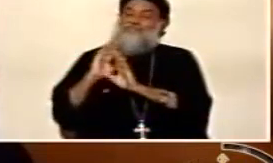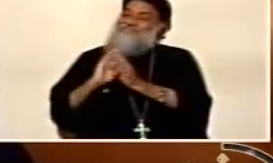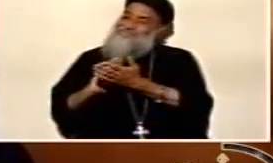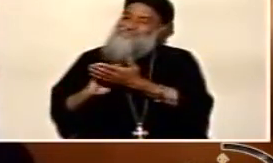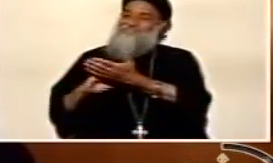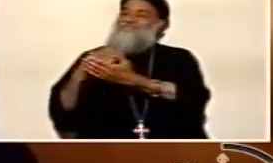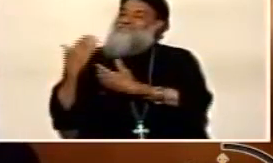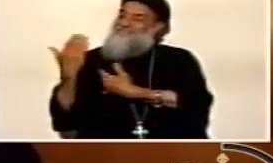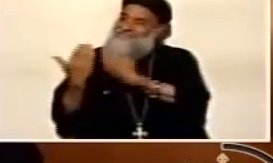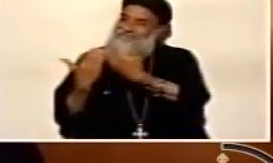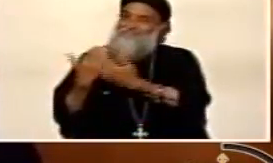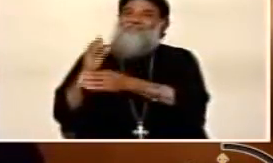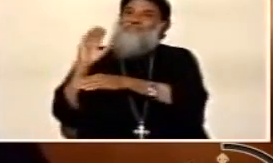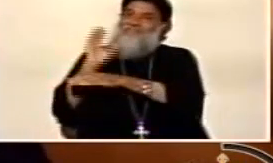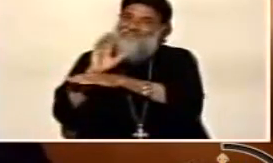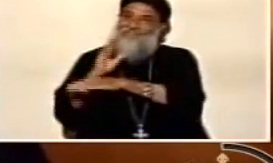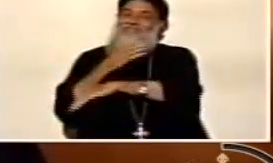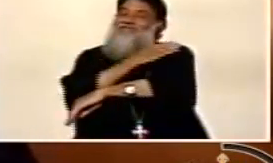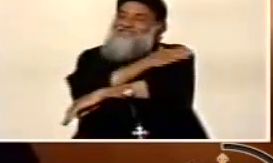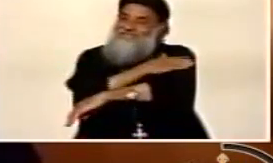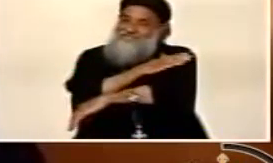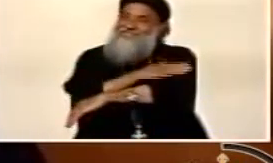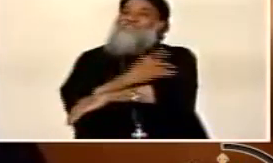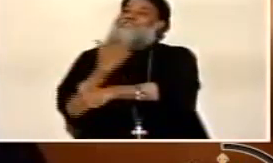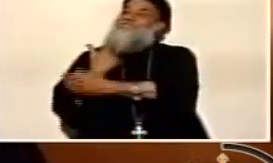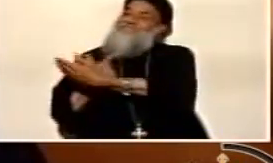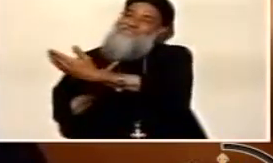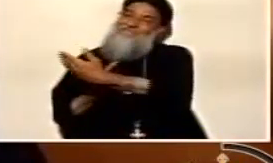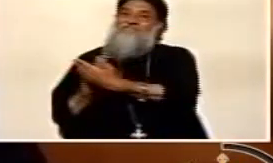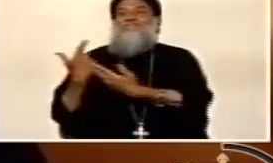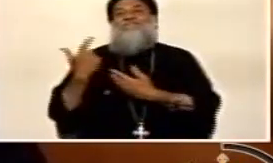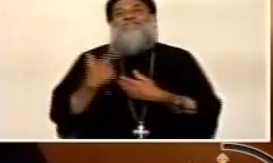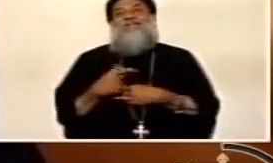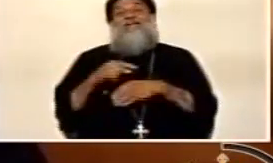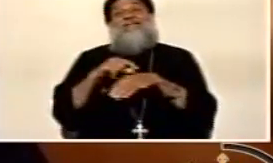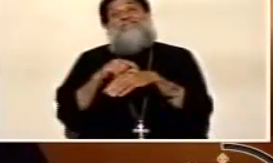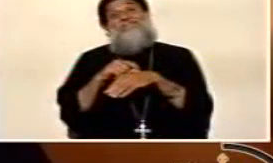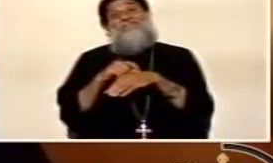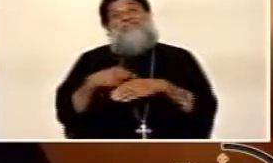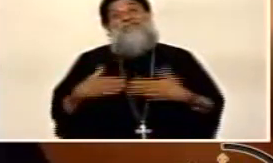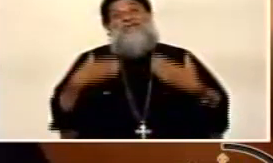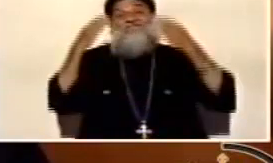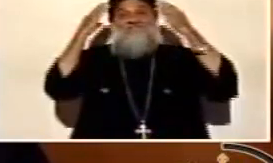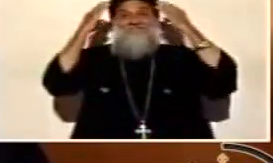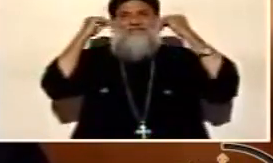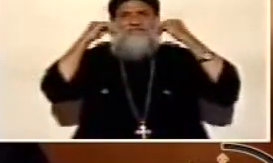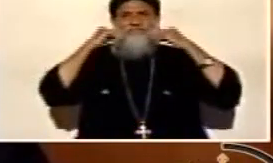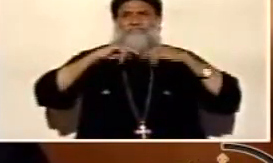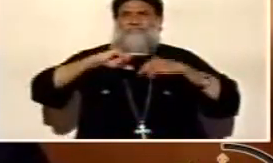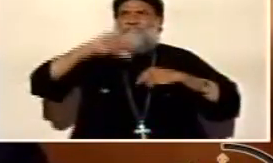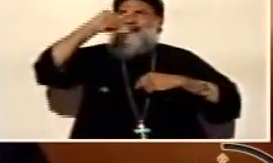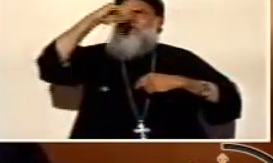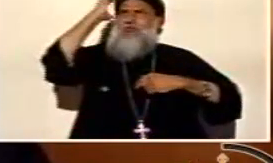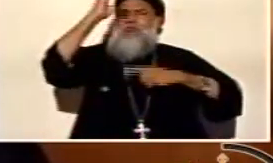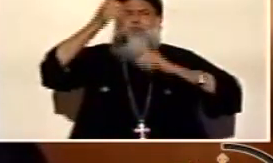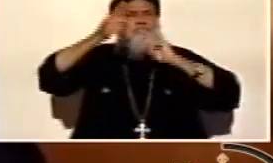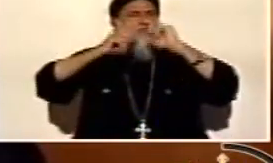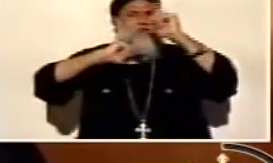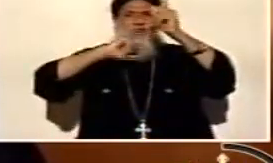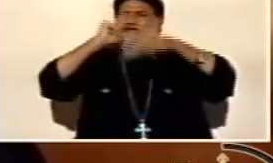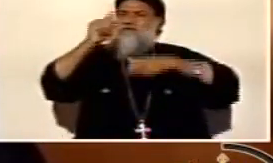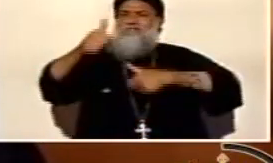منه. أي شخص ممكن يفرح بالمديح والثناء،